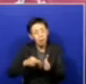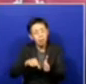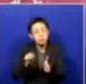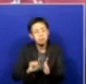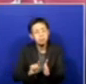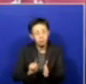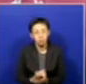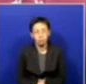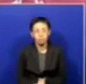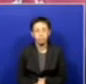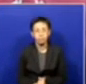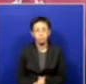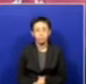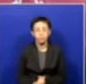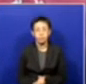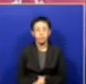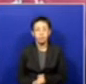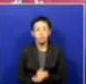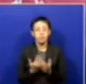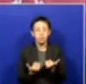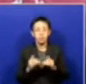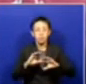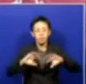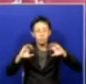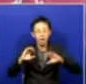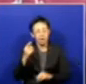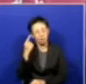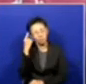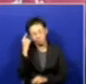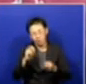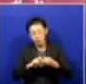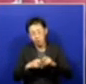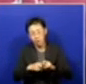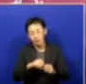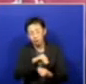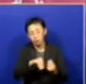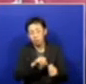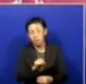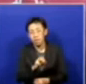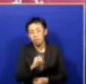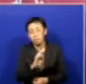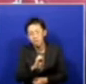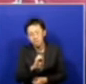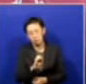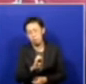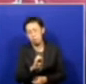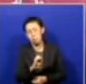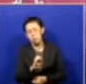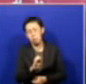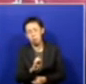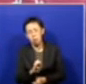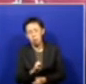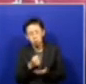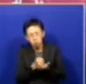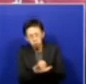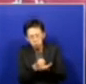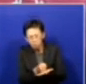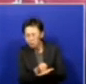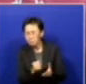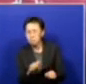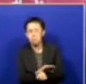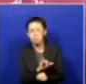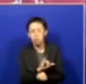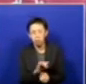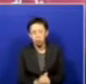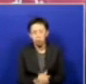องยอมรับค่ะว่ารัฐบาลยังมองข้ามปัญหาของ SME แล้วก็ปิดกั้นการเยียวยาของผู้ประก